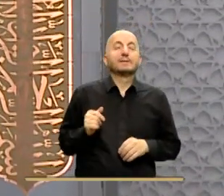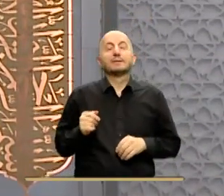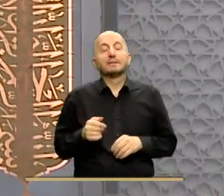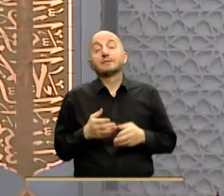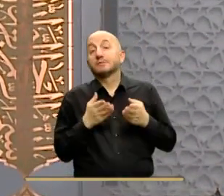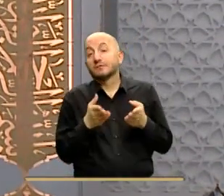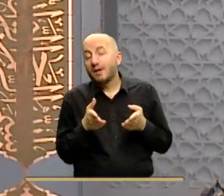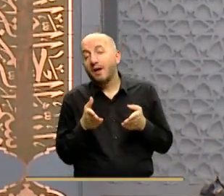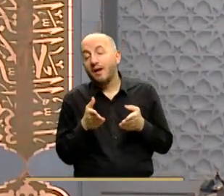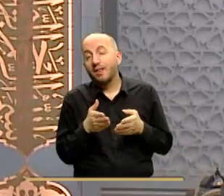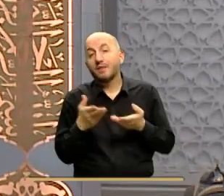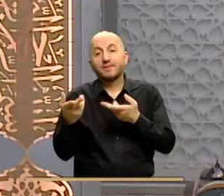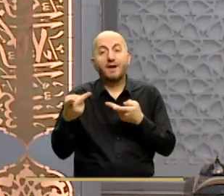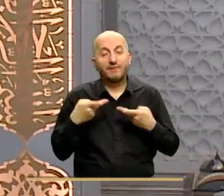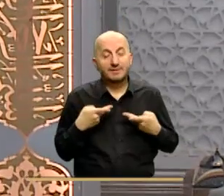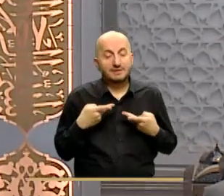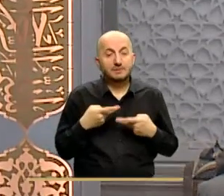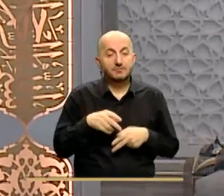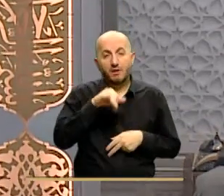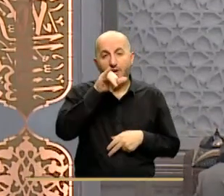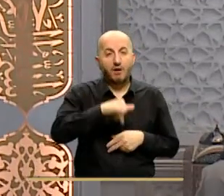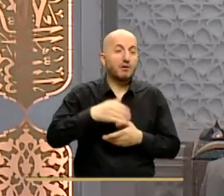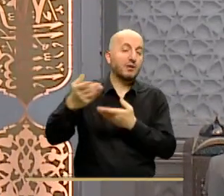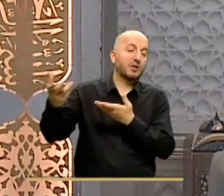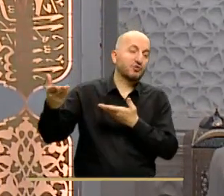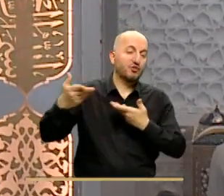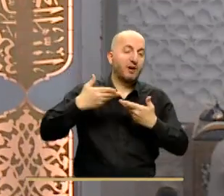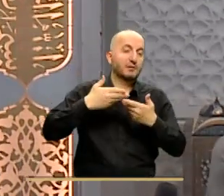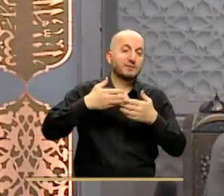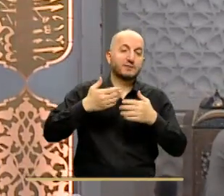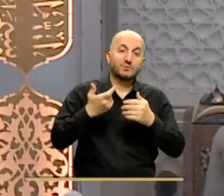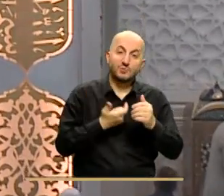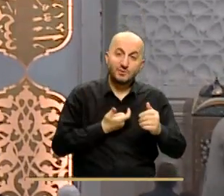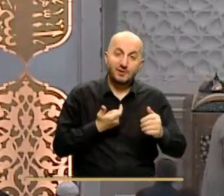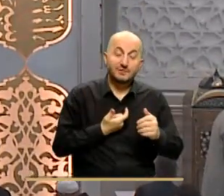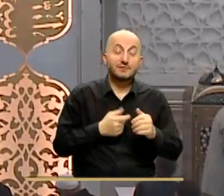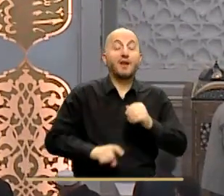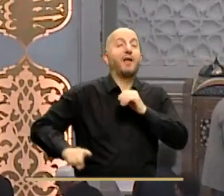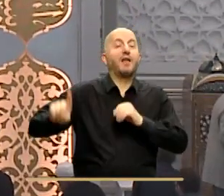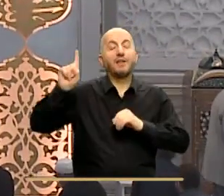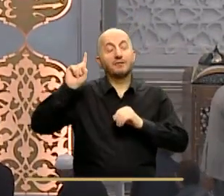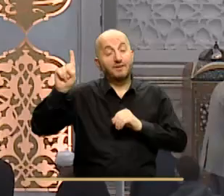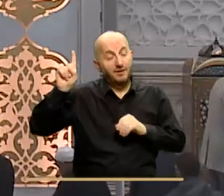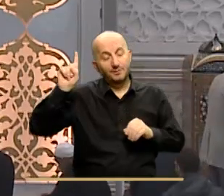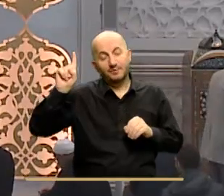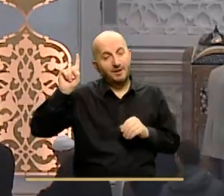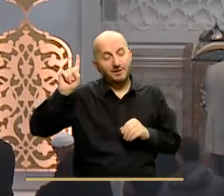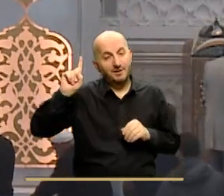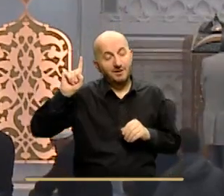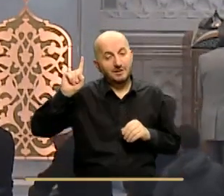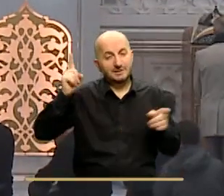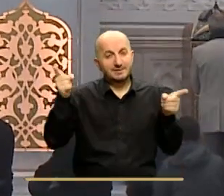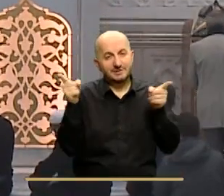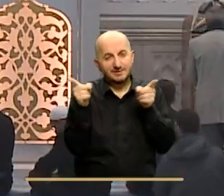İşte davetin, hakka çağrının metodunu Allah Celle Celaluhu